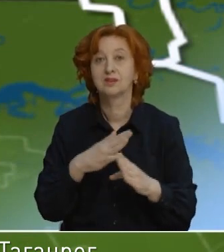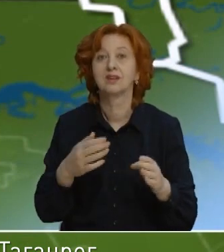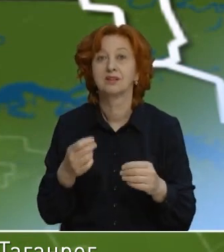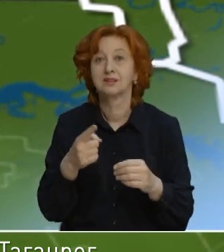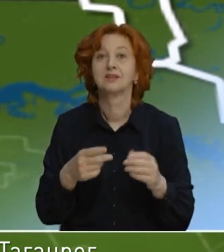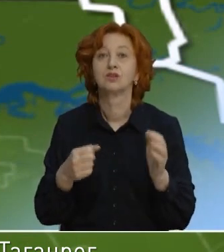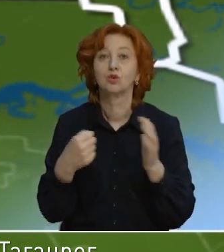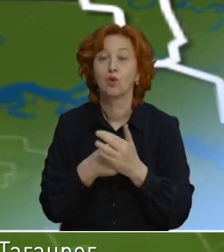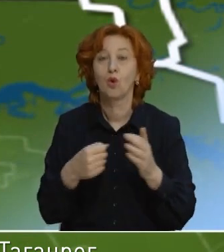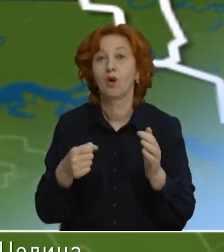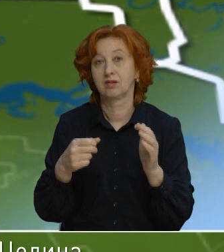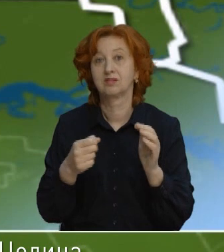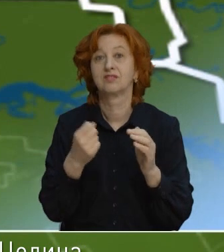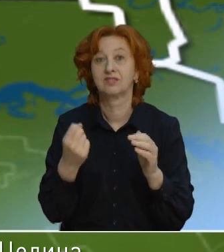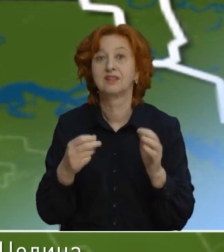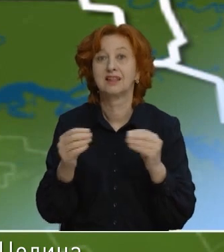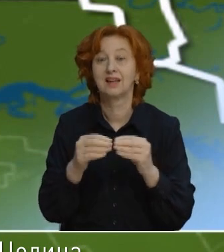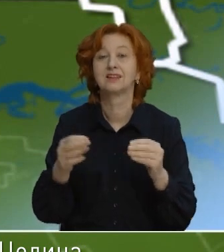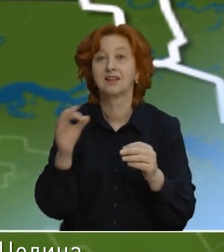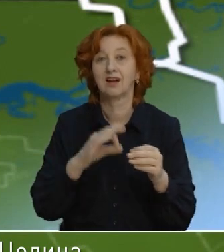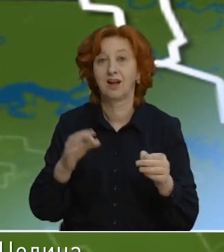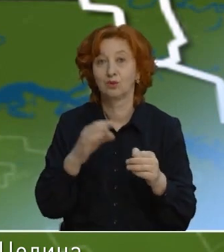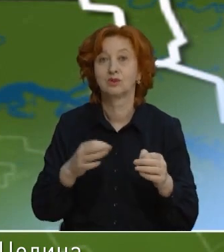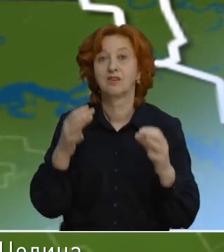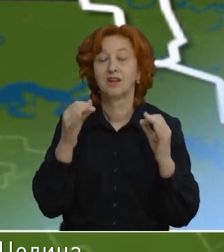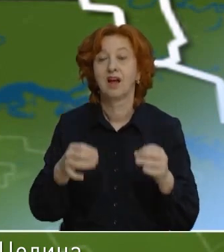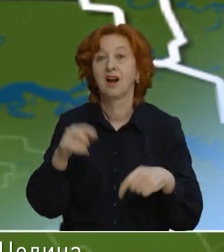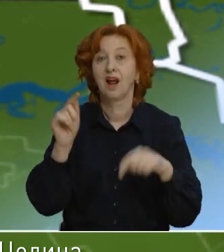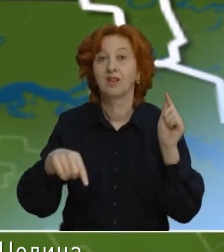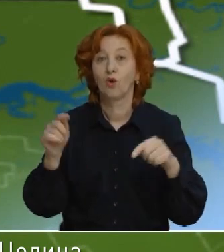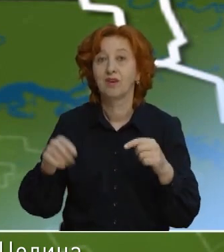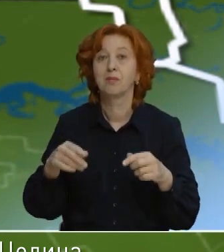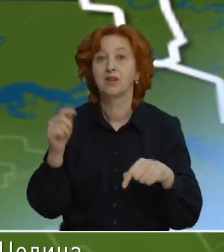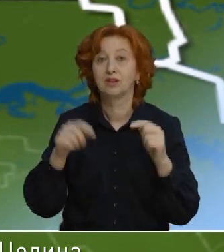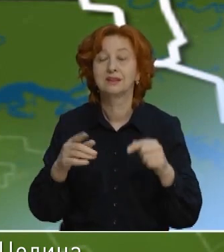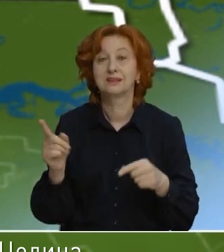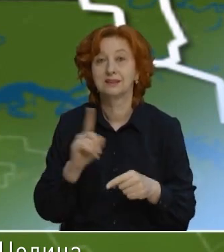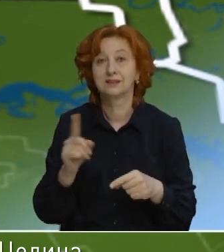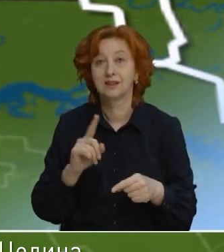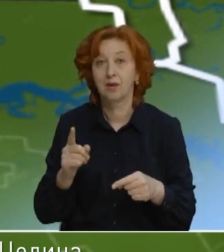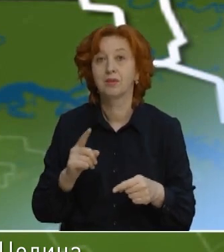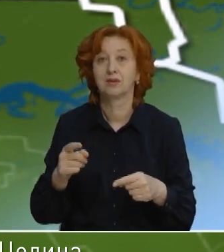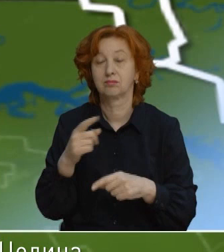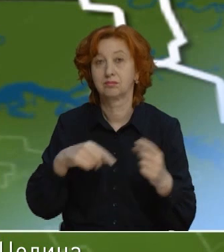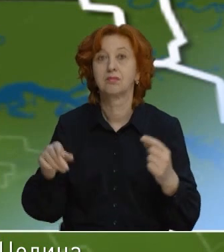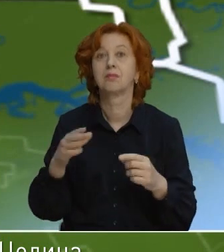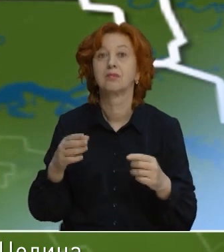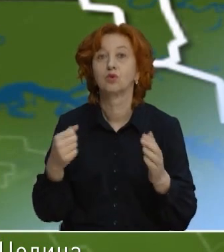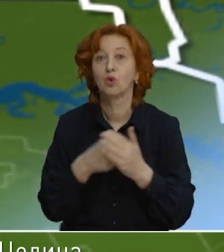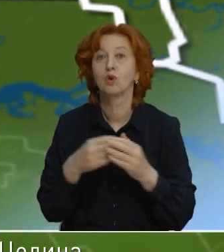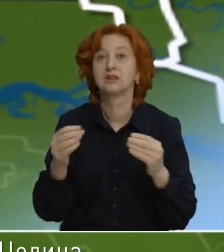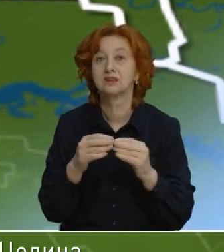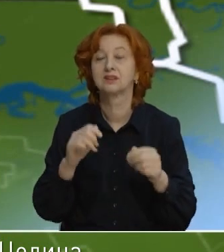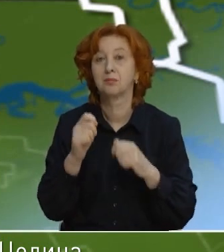плюс 9 градусов. Днем облачно с прояснениями, кратковременные дожди. Ветер западный от 5 до 10 метров в